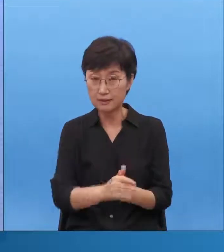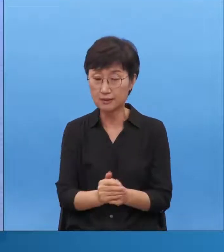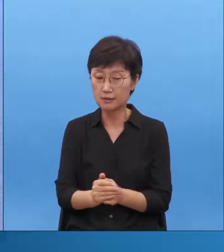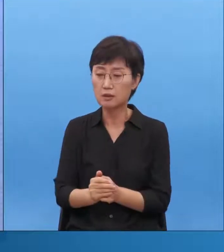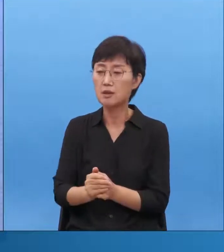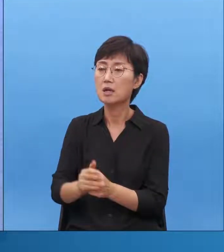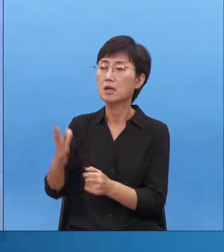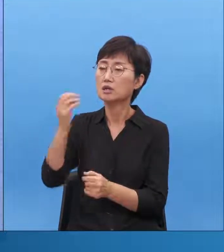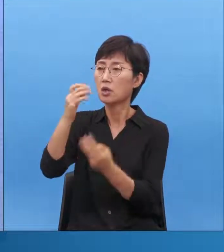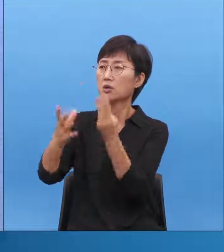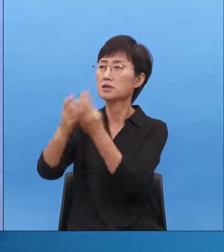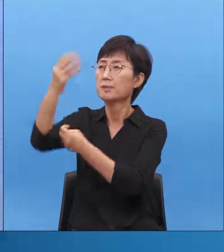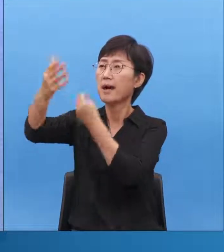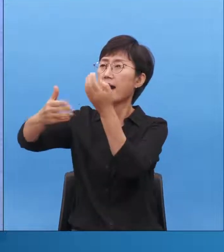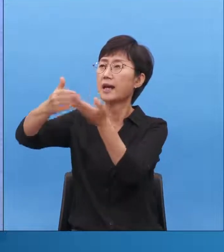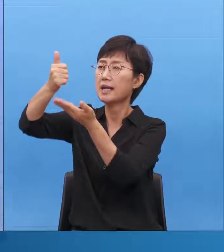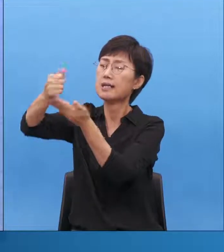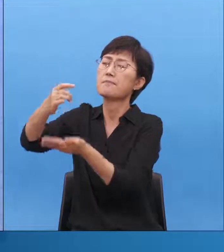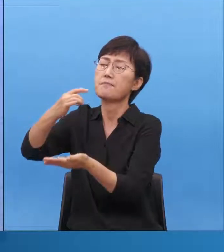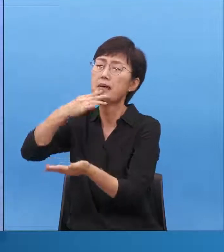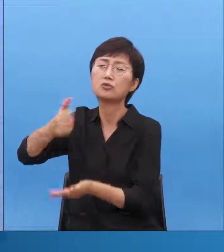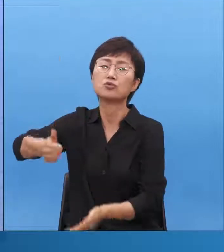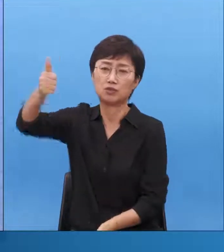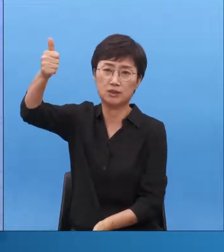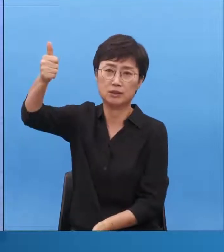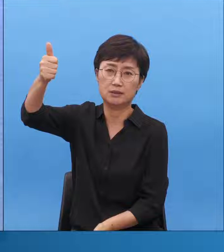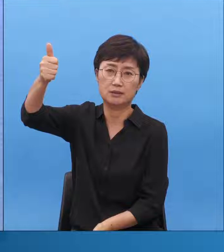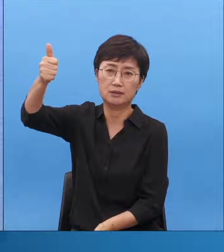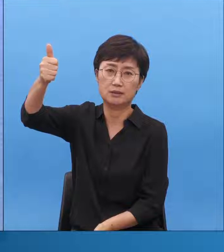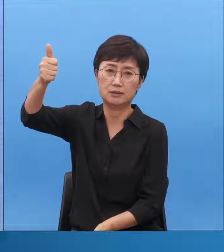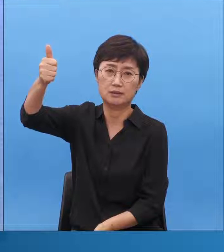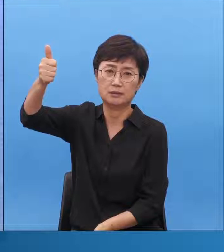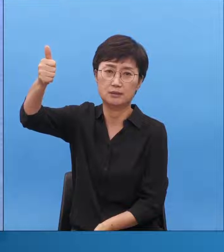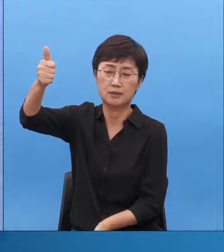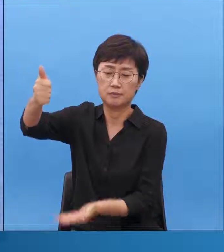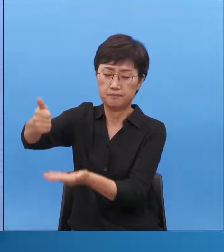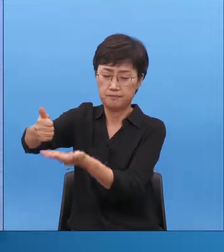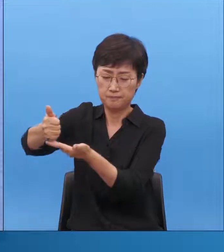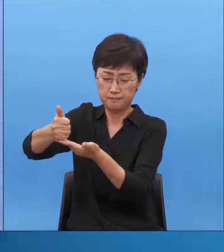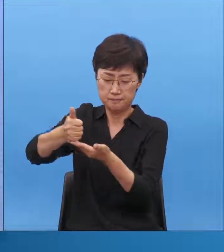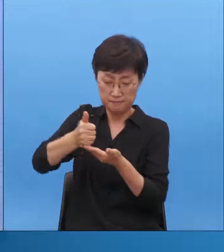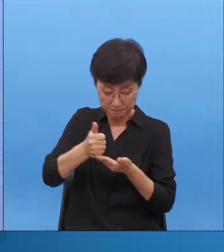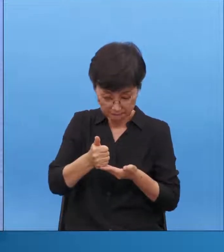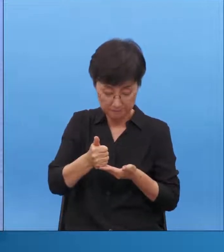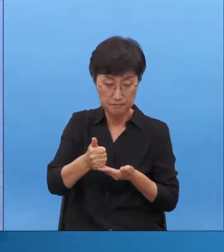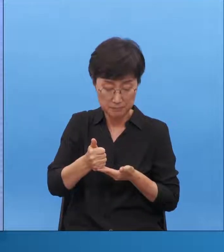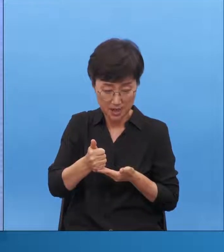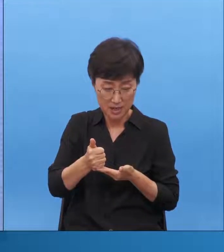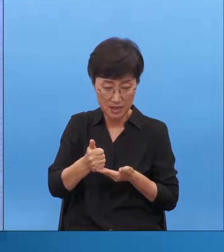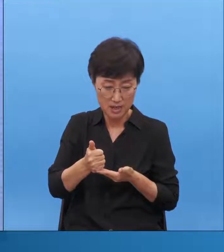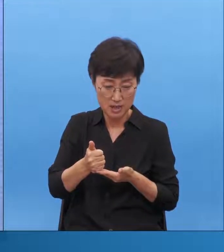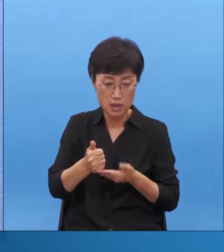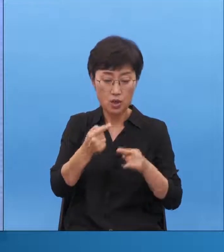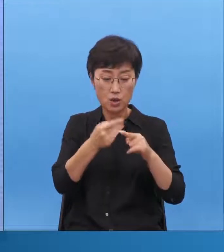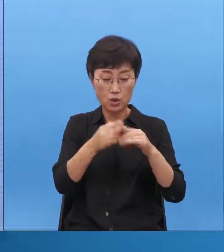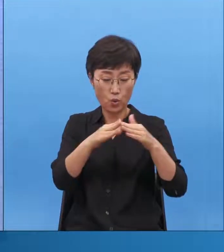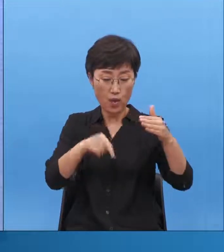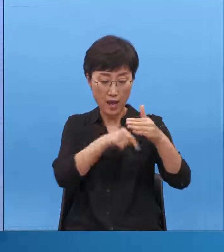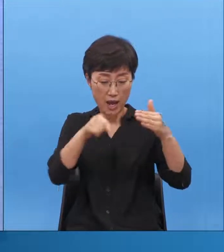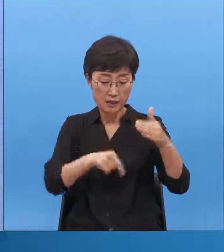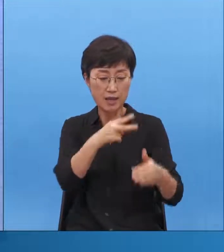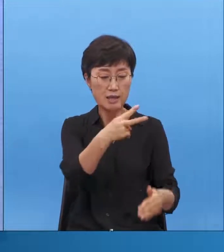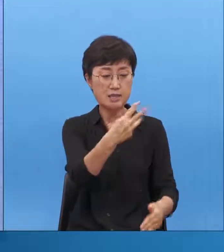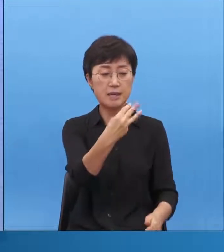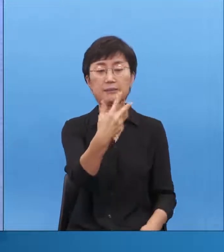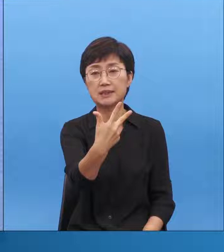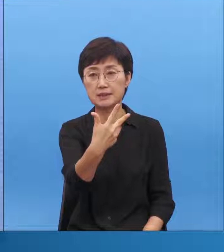members that are the owners of the 거대해야 church. 됩니다. Only the triune God. 그래야 세 가지 뜰을 만들 수 있어요. Only then can we build up the three 하나님 응답하실 courtyards. 밖에 없죠. And God has no choice 그거 but to answer us.